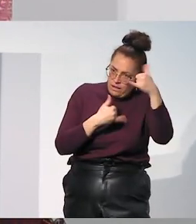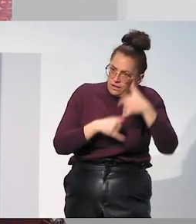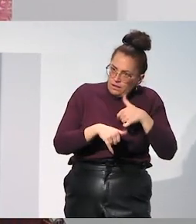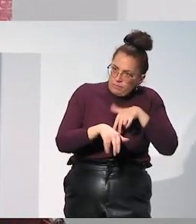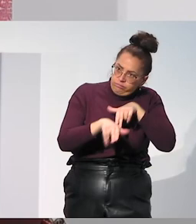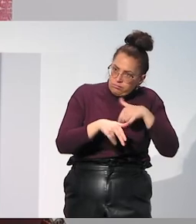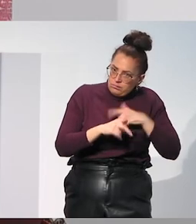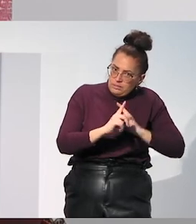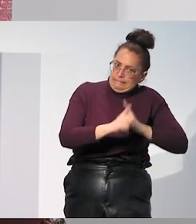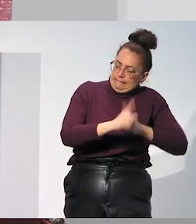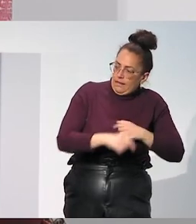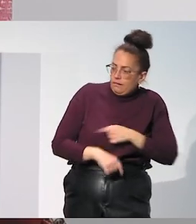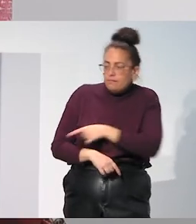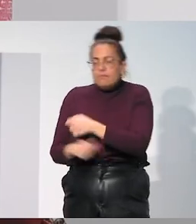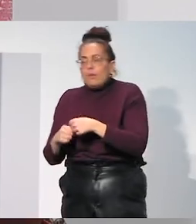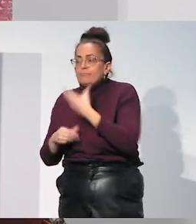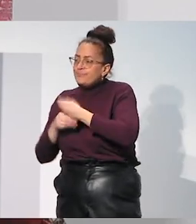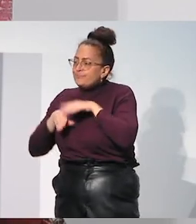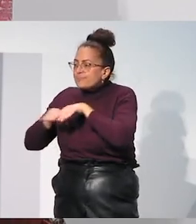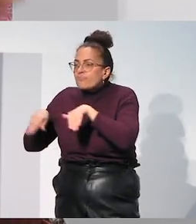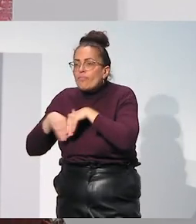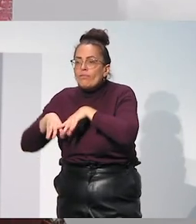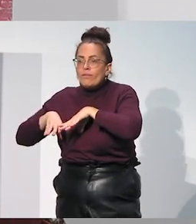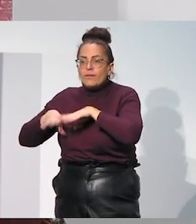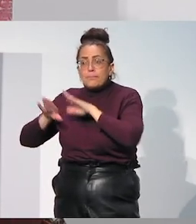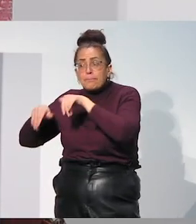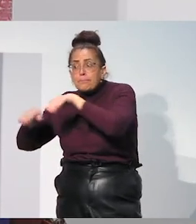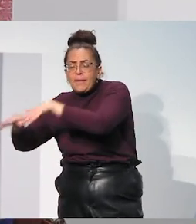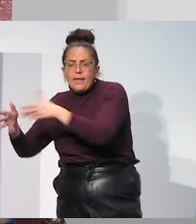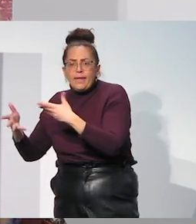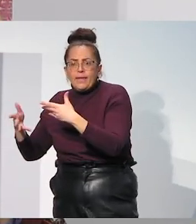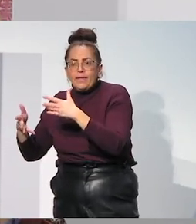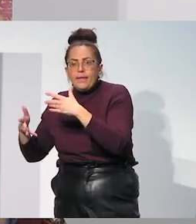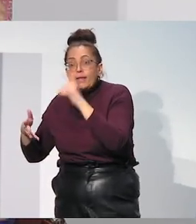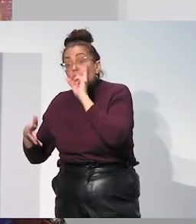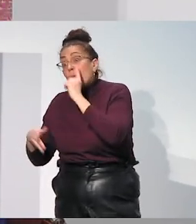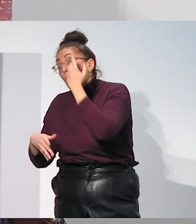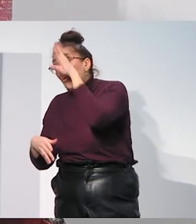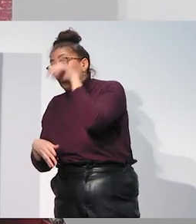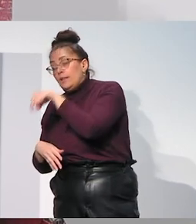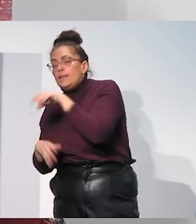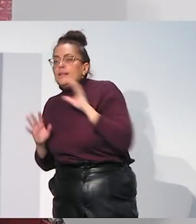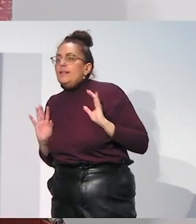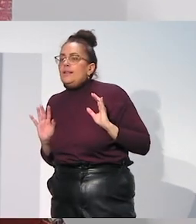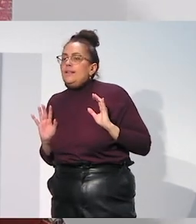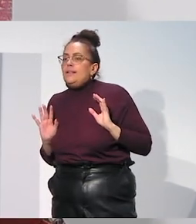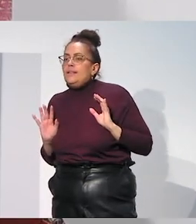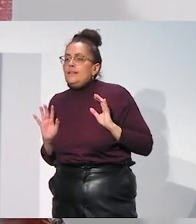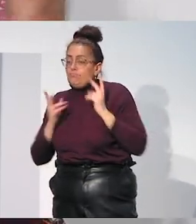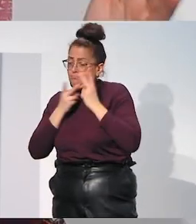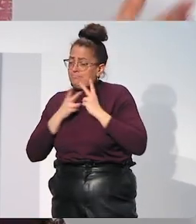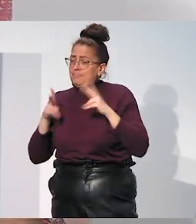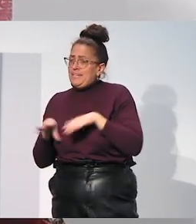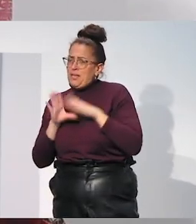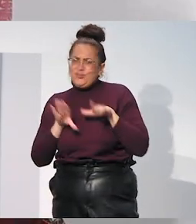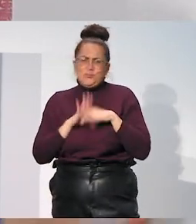nager, il allait à la plage. Hein. Et une autre femme. Une autre femme. Et il